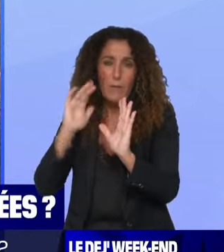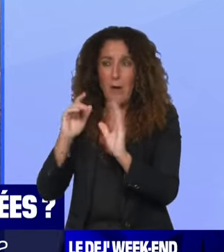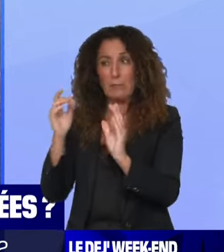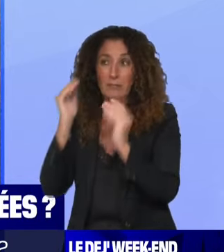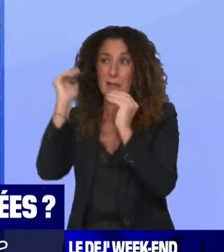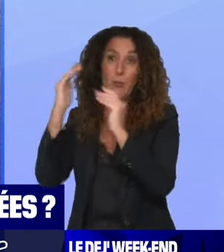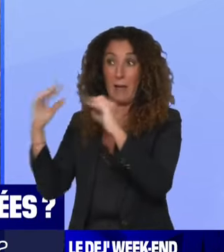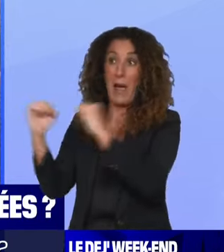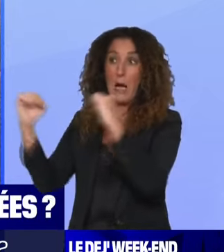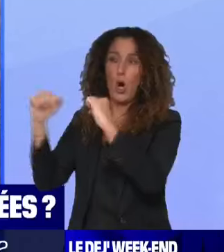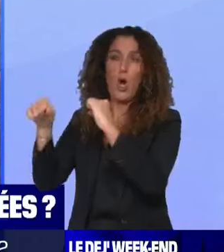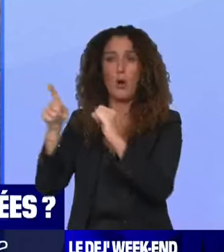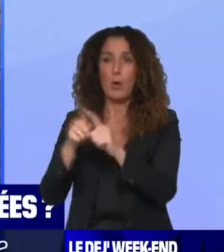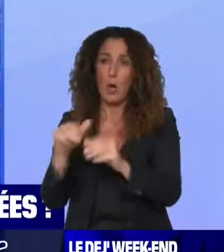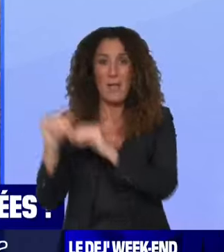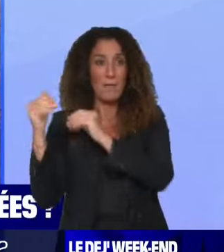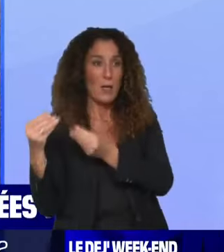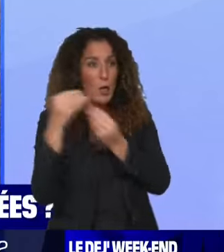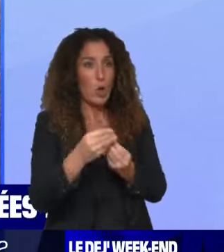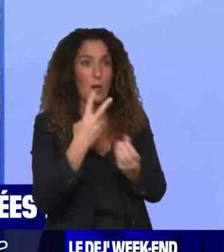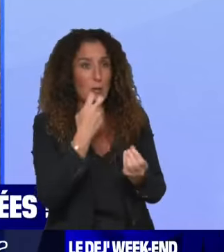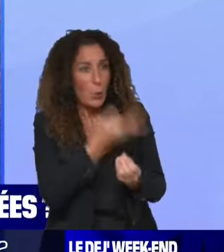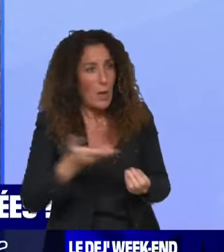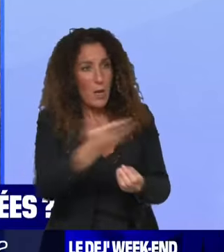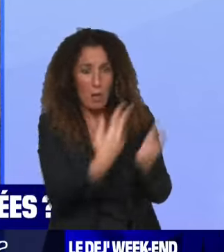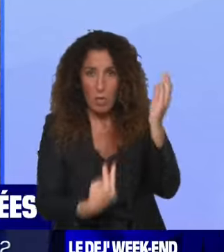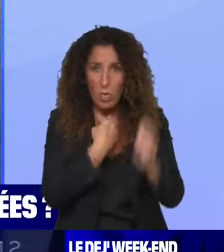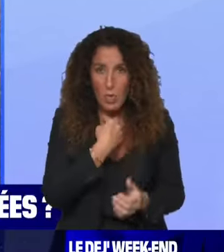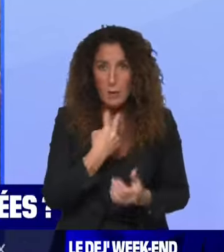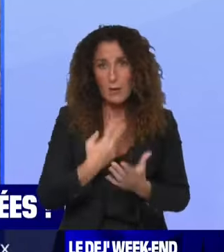accord qui évite de bloquer les Français. On en est au stade de l'incitation très forte.